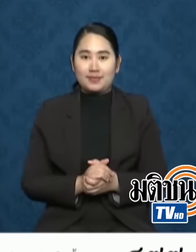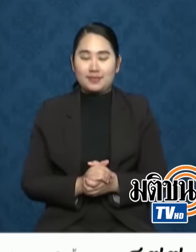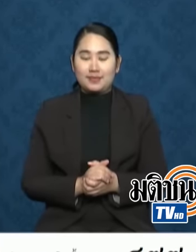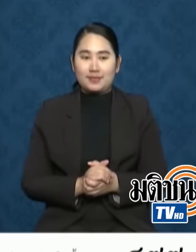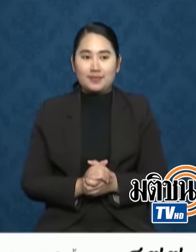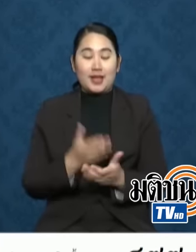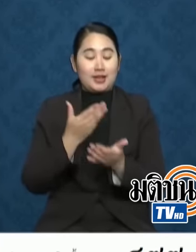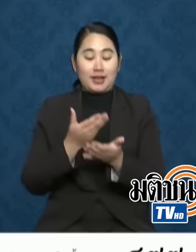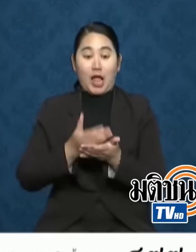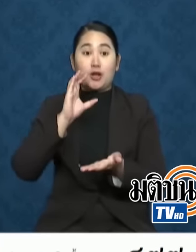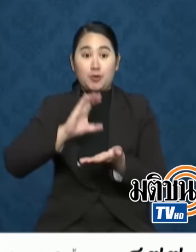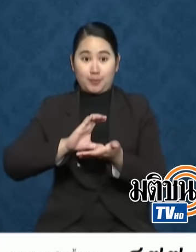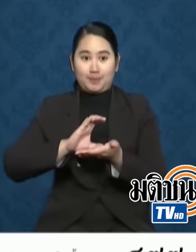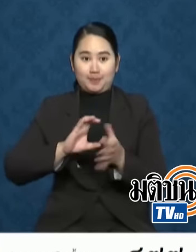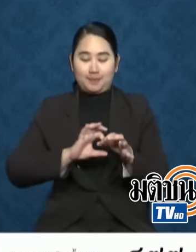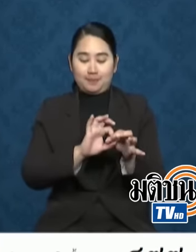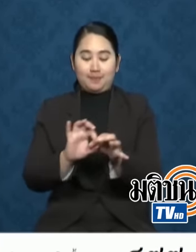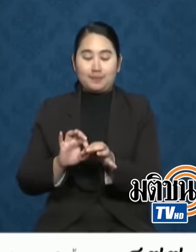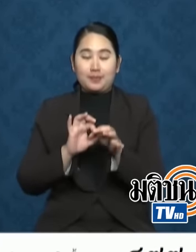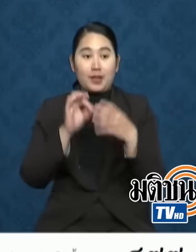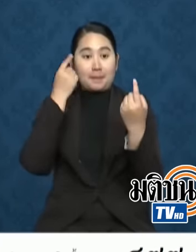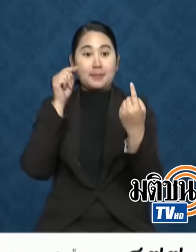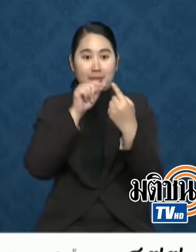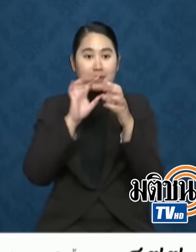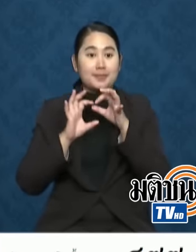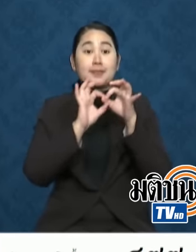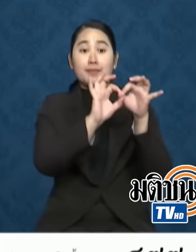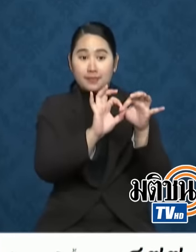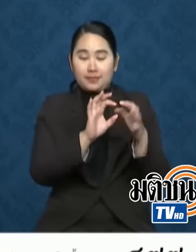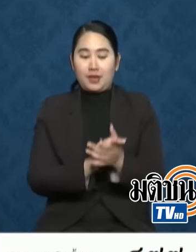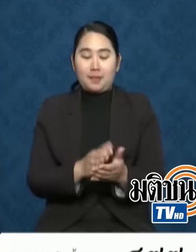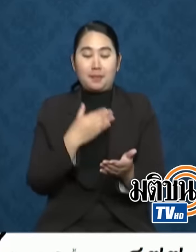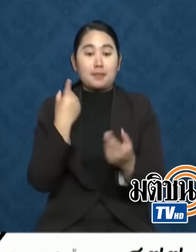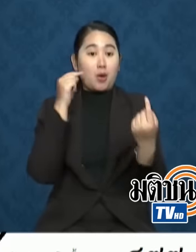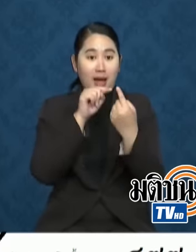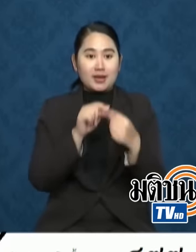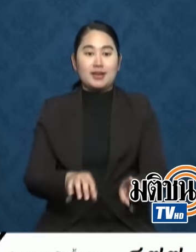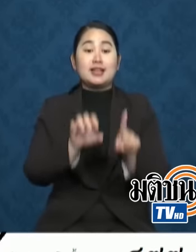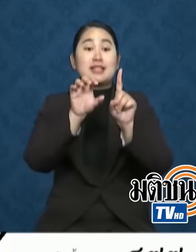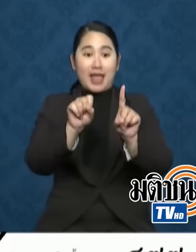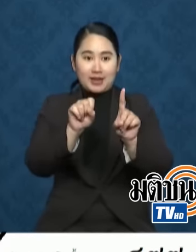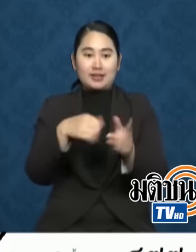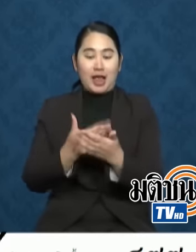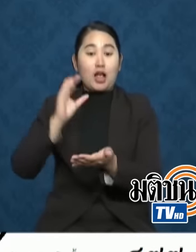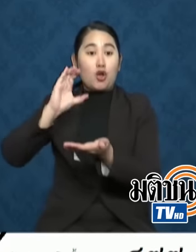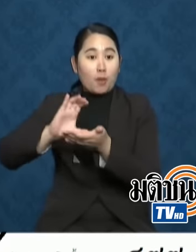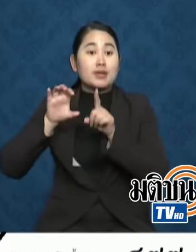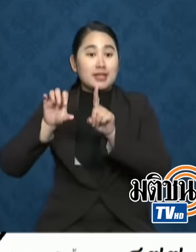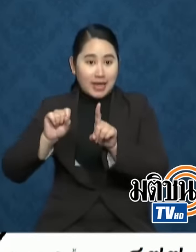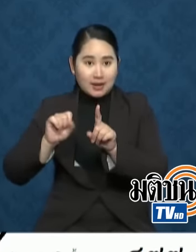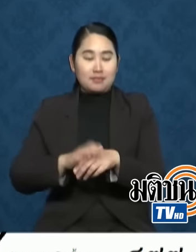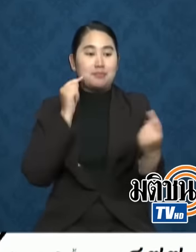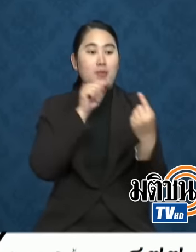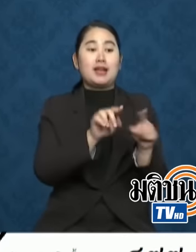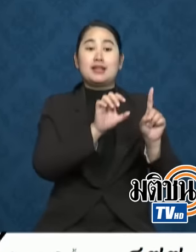ราต้องตั้งงบประมาณให้สอดคล้องกับเป้าหมายที่เราตั้งไว้ตั้งเป้าหมายไว้ 100,000 ก็ต้องตั้งงบที่ 100,000 ไม่ใช่ว่าตั้งเป้า